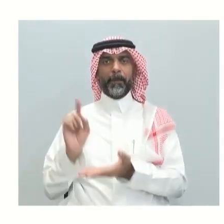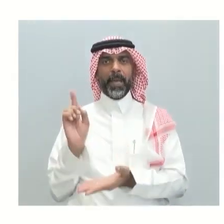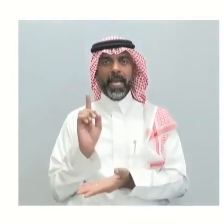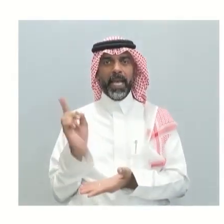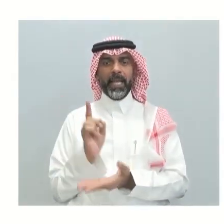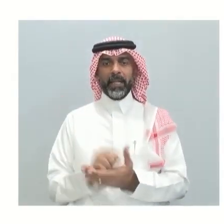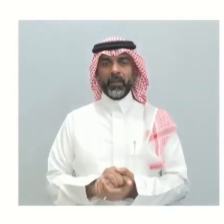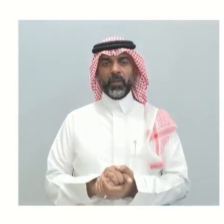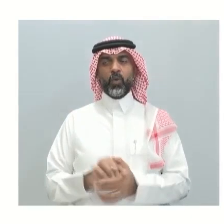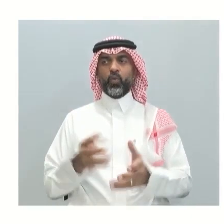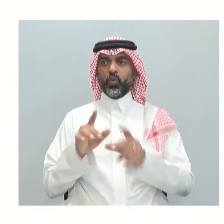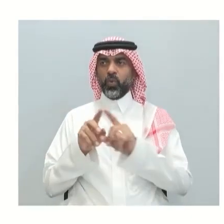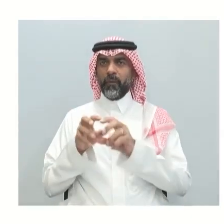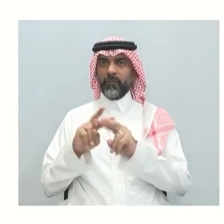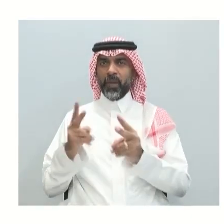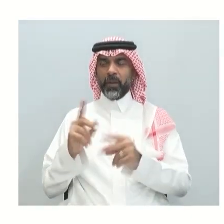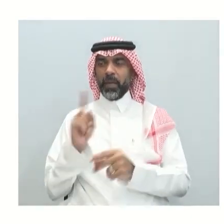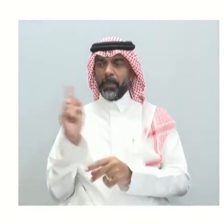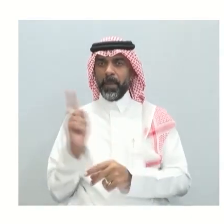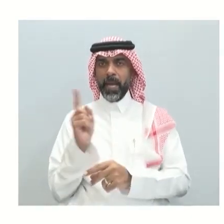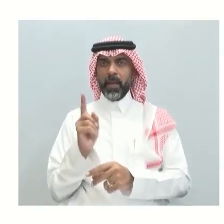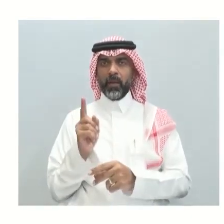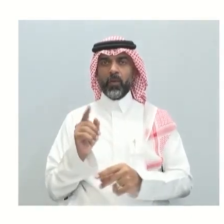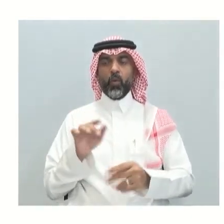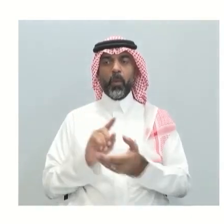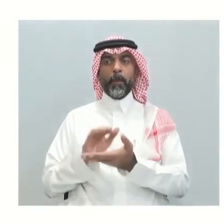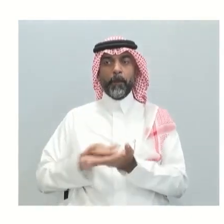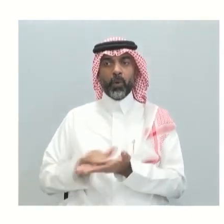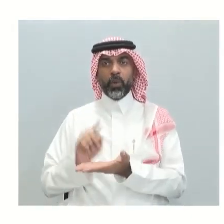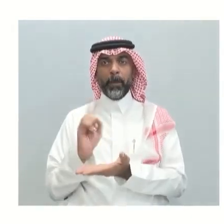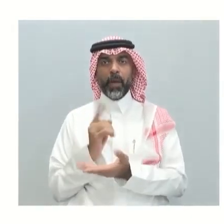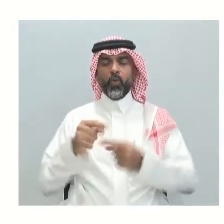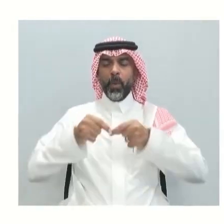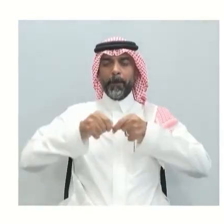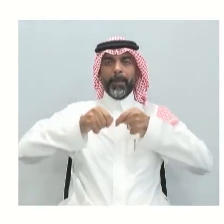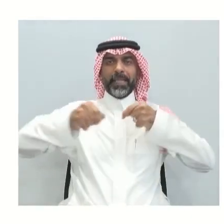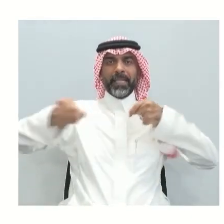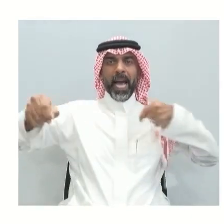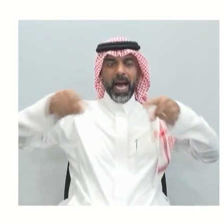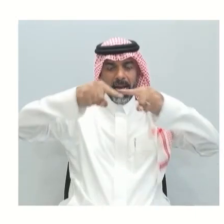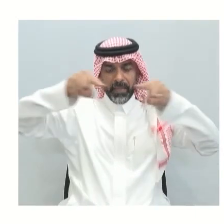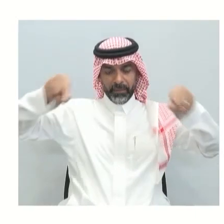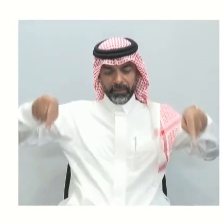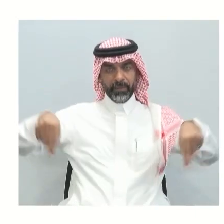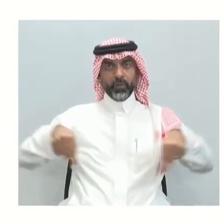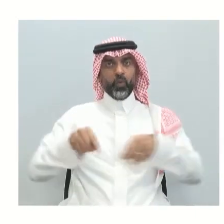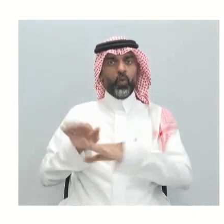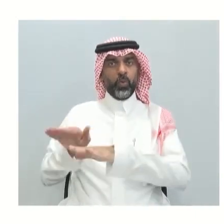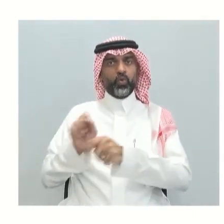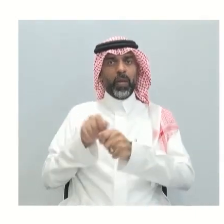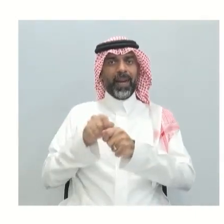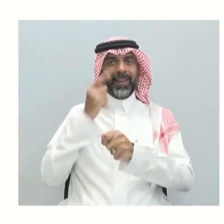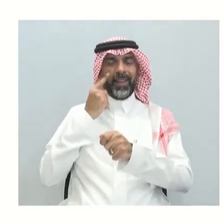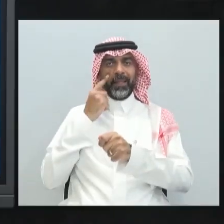ما هو الفرق ما بين الاطار البيئي ذكرنا ان الموطن البيئي هو المساحه الحيز الذي يتواجد فيها المخلوق